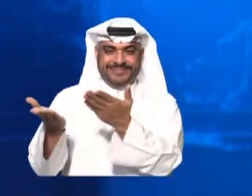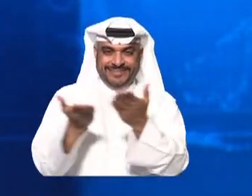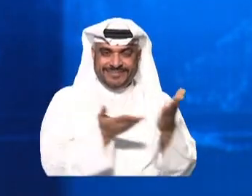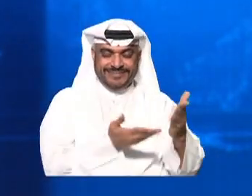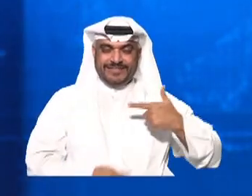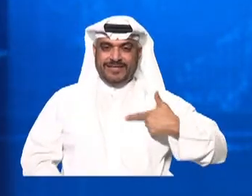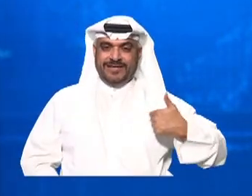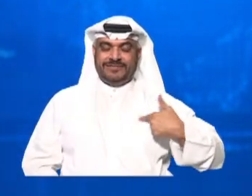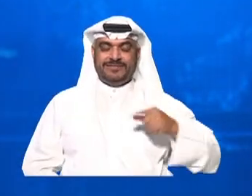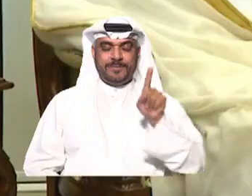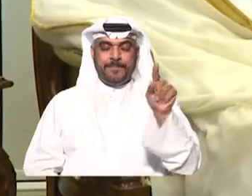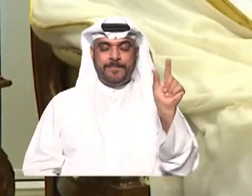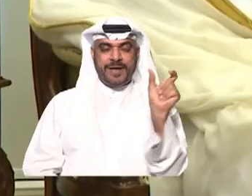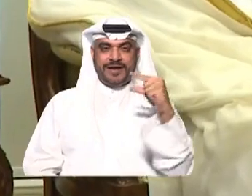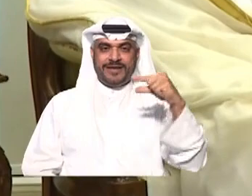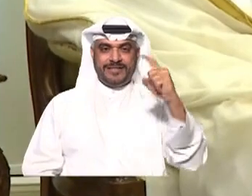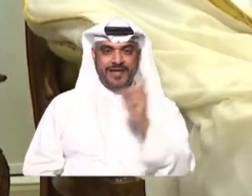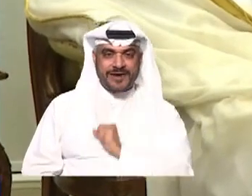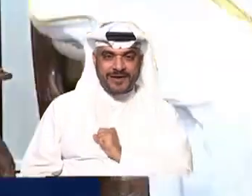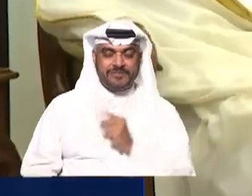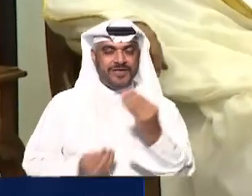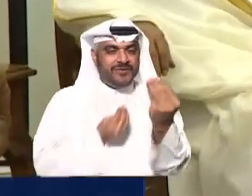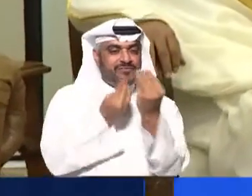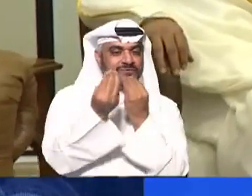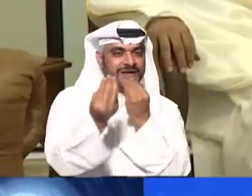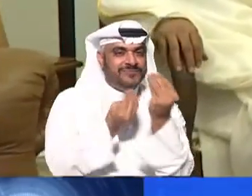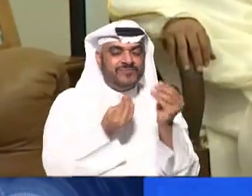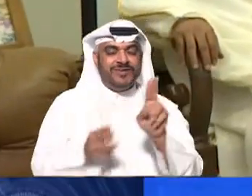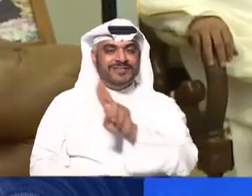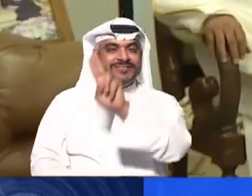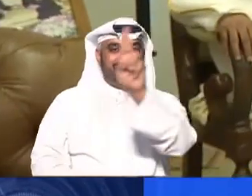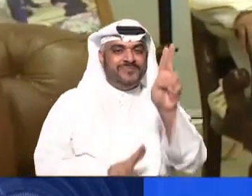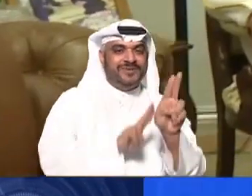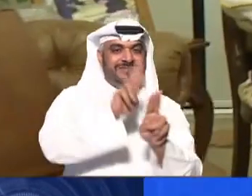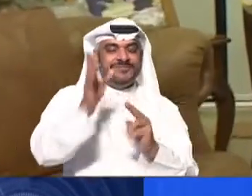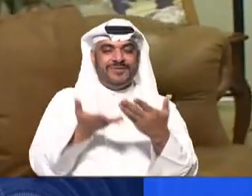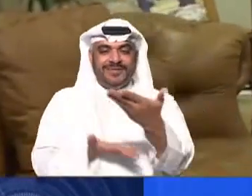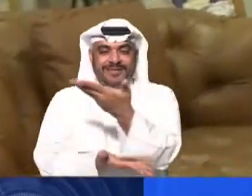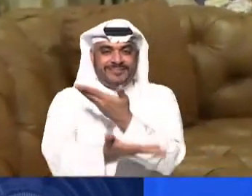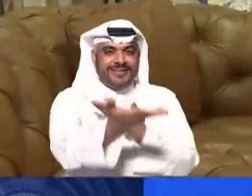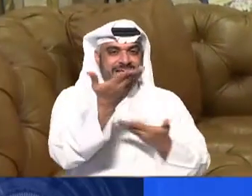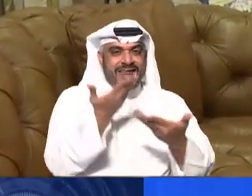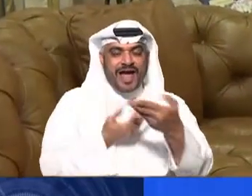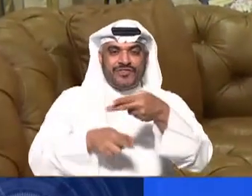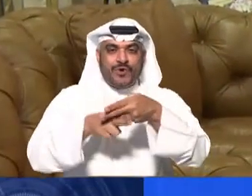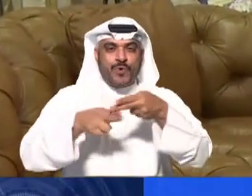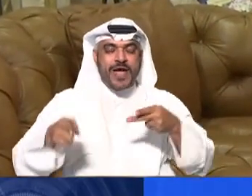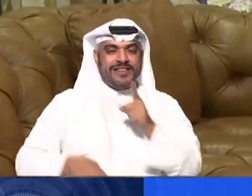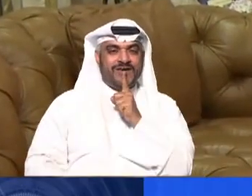بن محمد العطية، وتم خلال اللقاء بحث عدد من أوجه العلاقات الثنائية